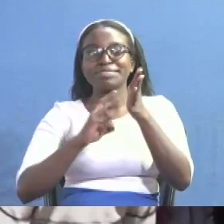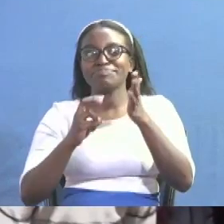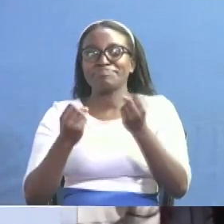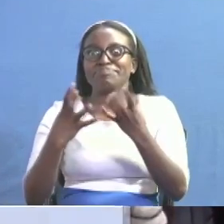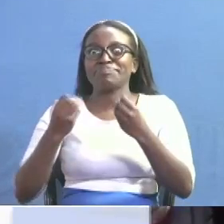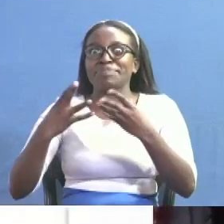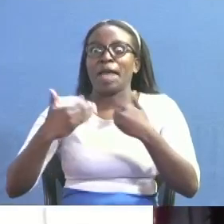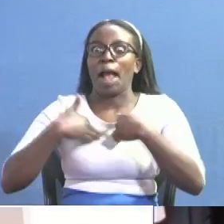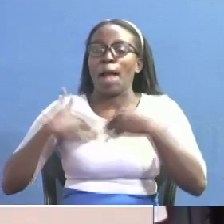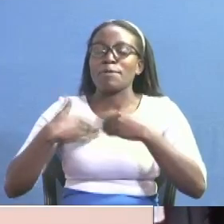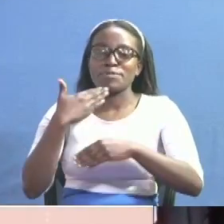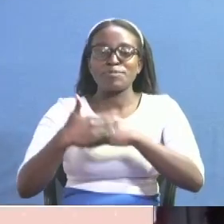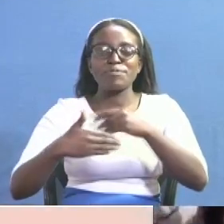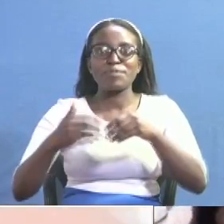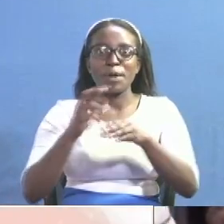ama